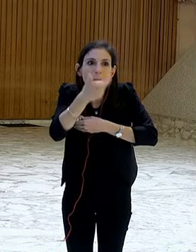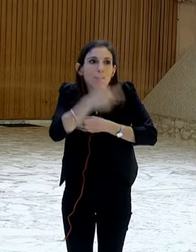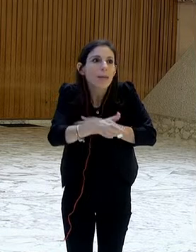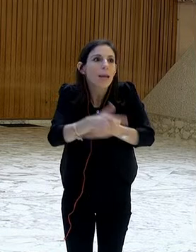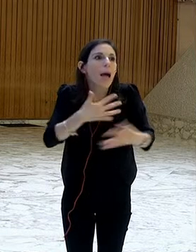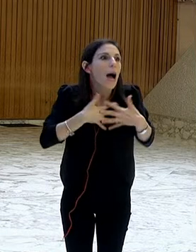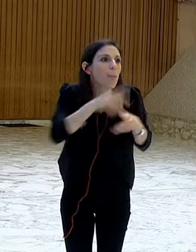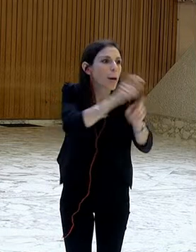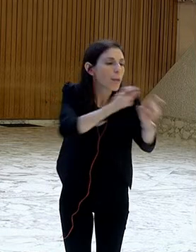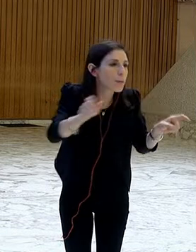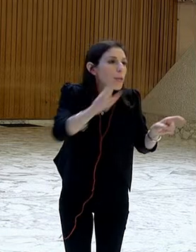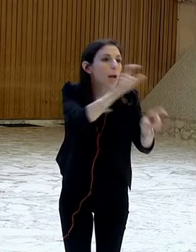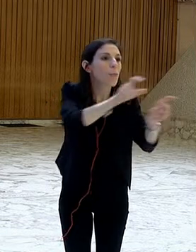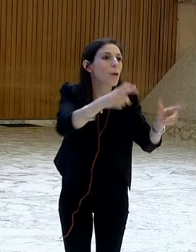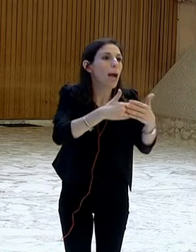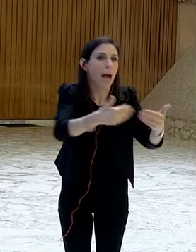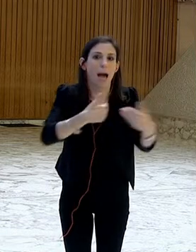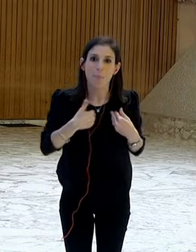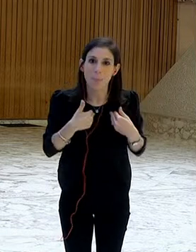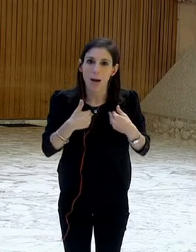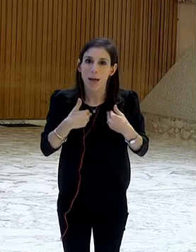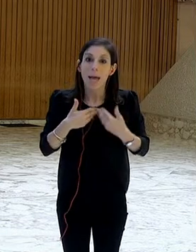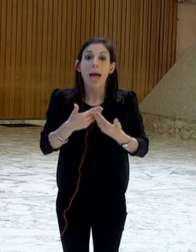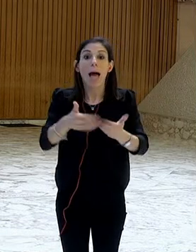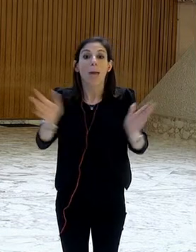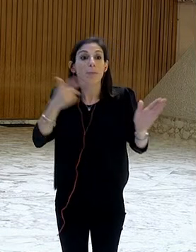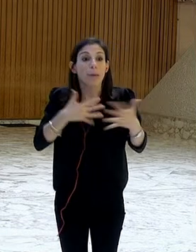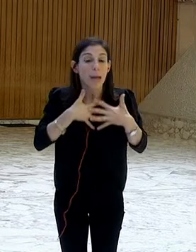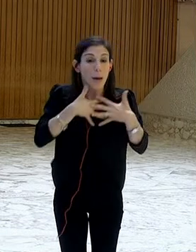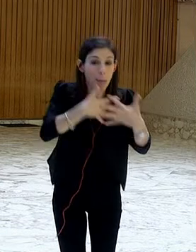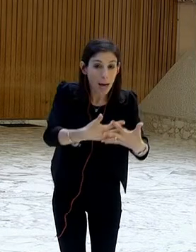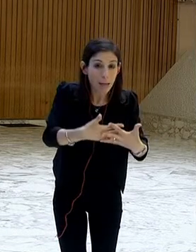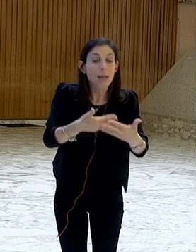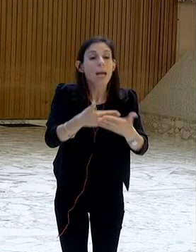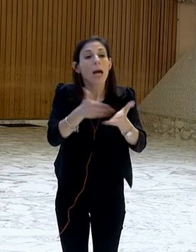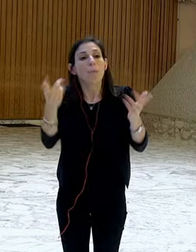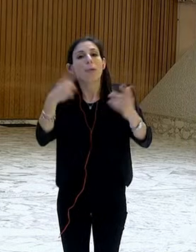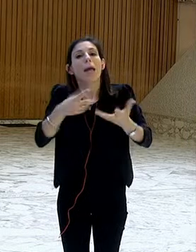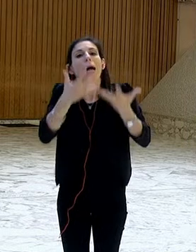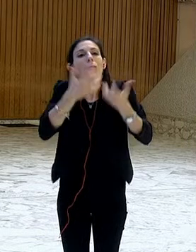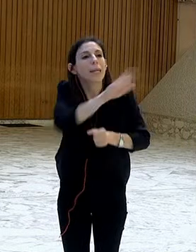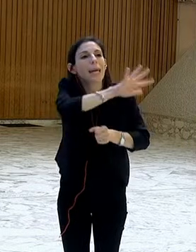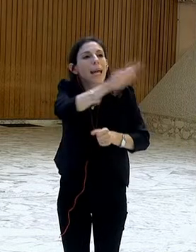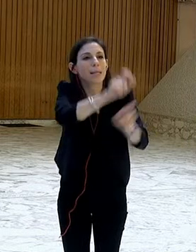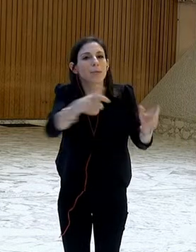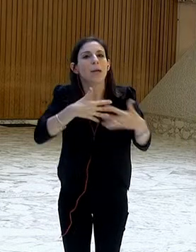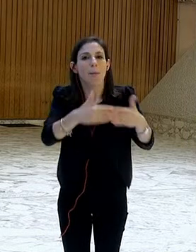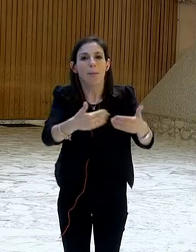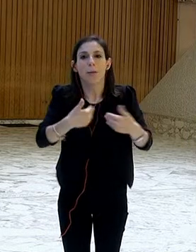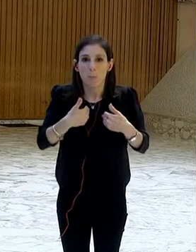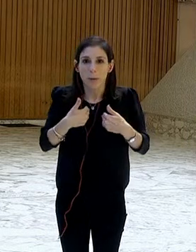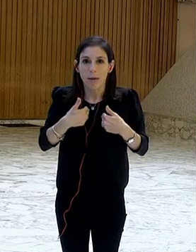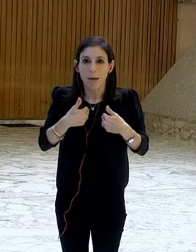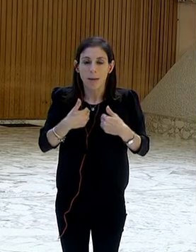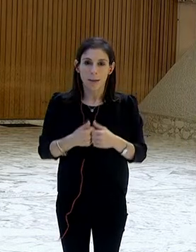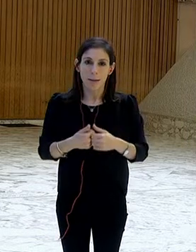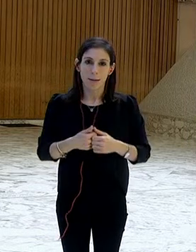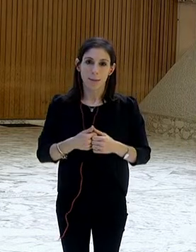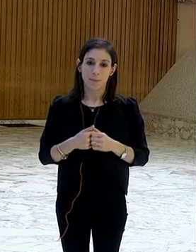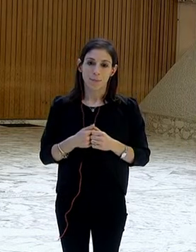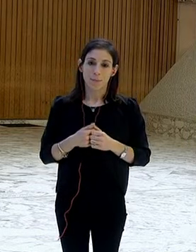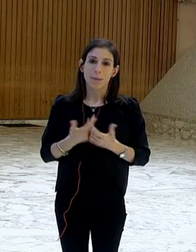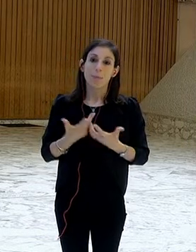de l'amour qui est dans son essence même relation, l'homme ne pourra trouver ni la paix ni la joie.